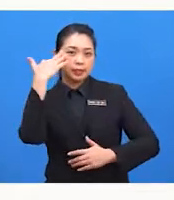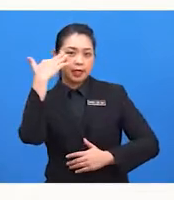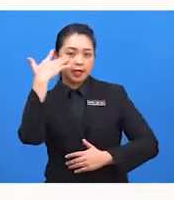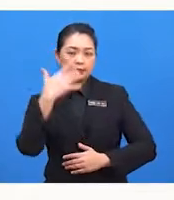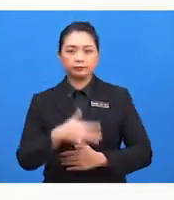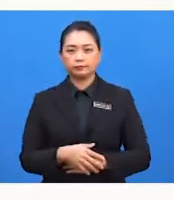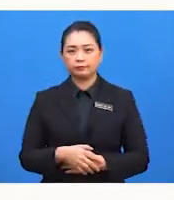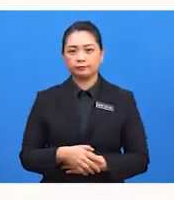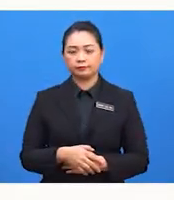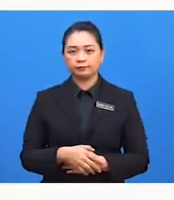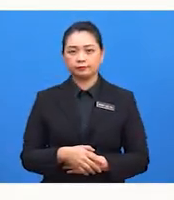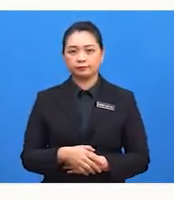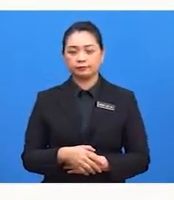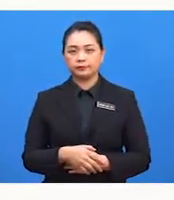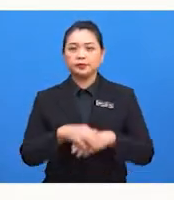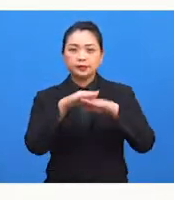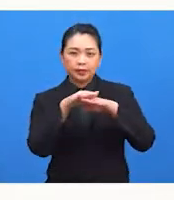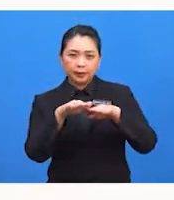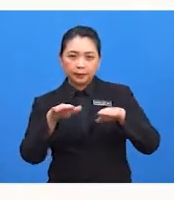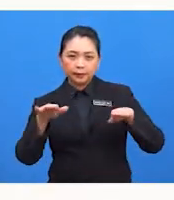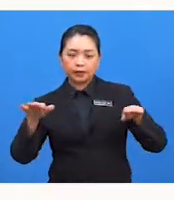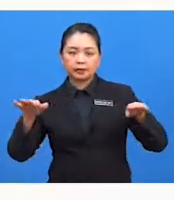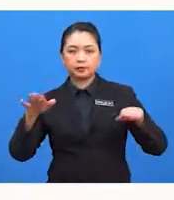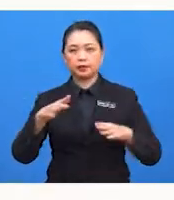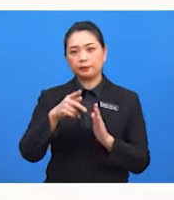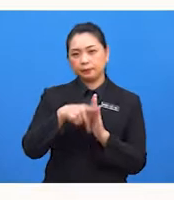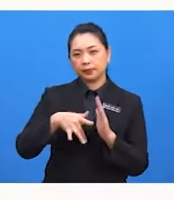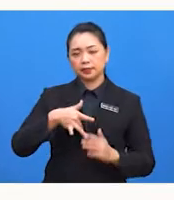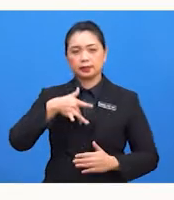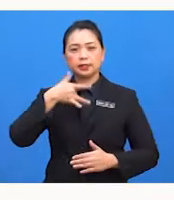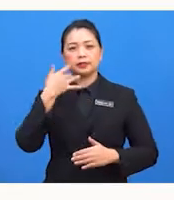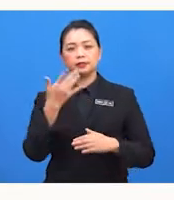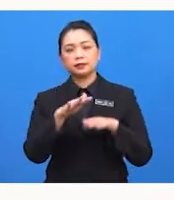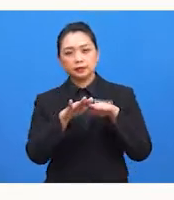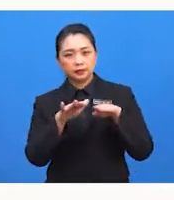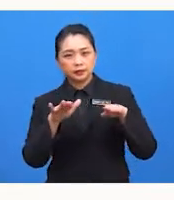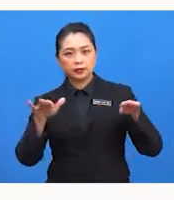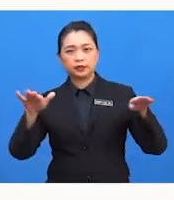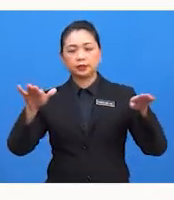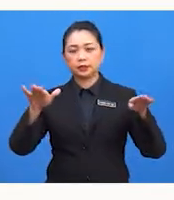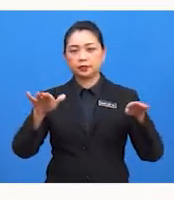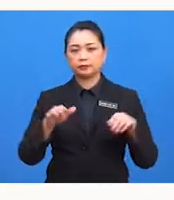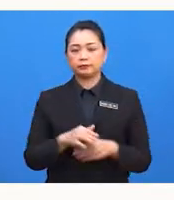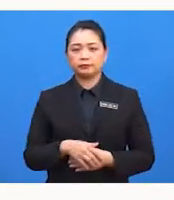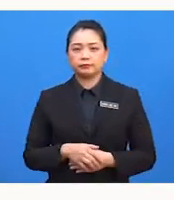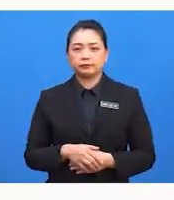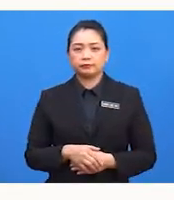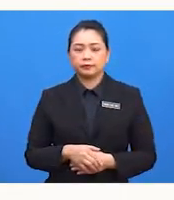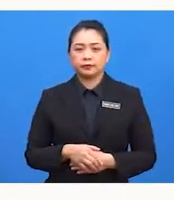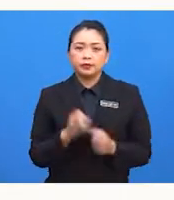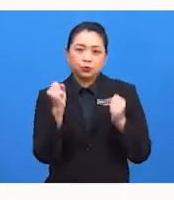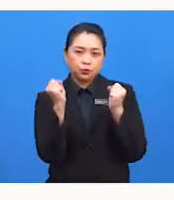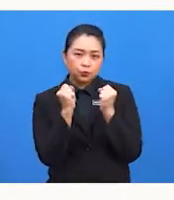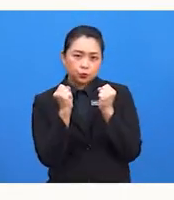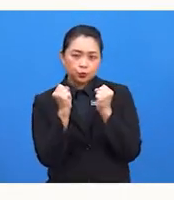serta perasaan yang tenang, aman, dingin, sedih dan